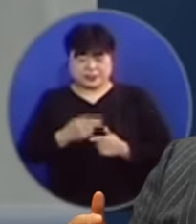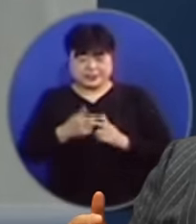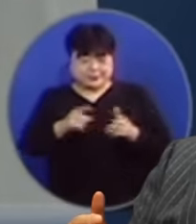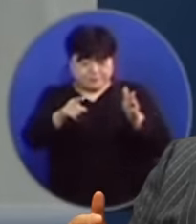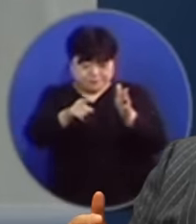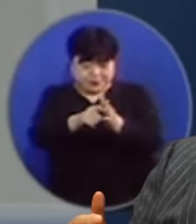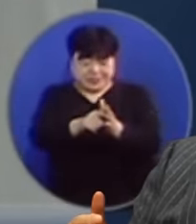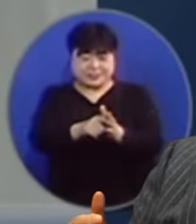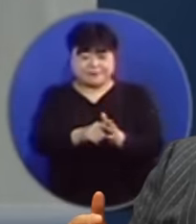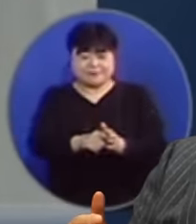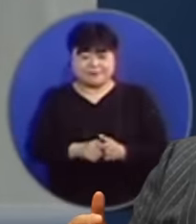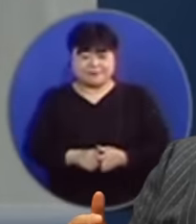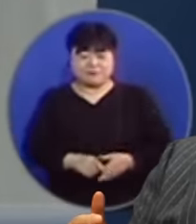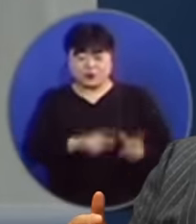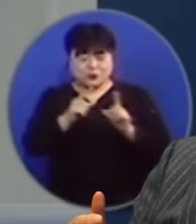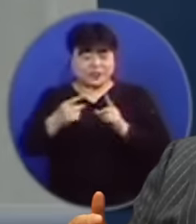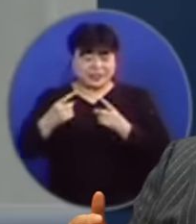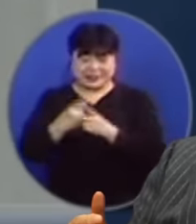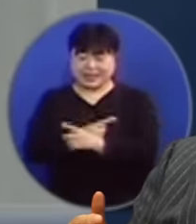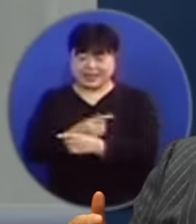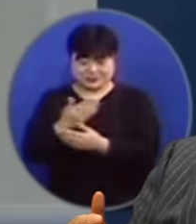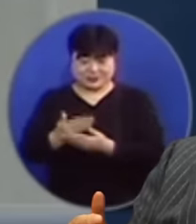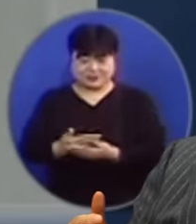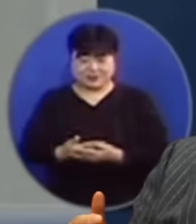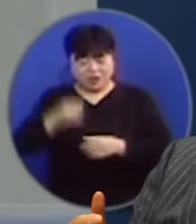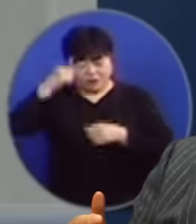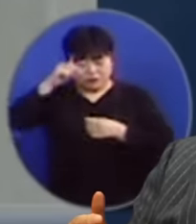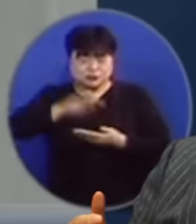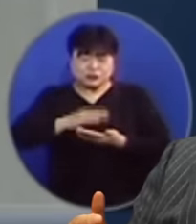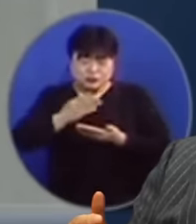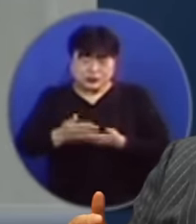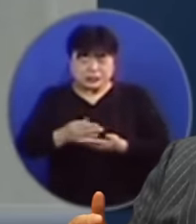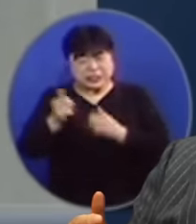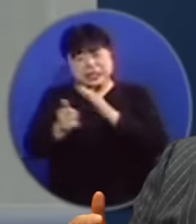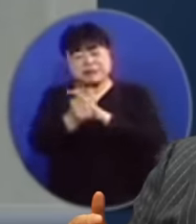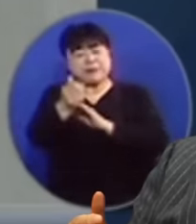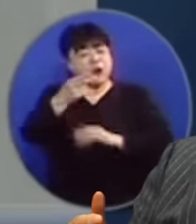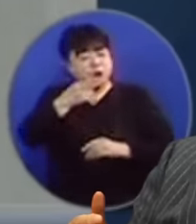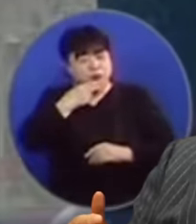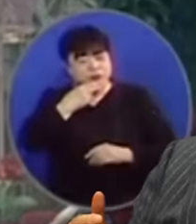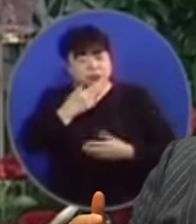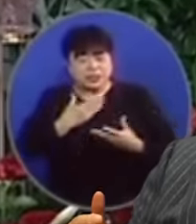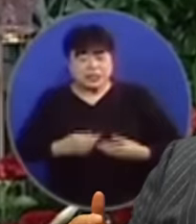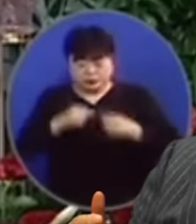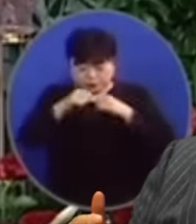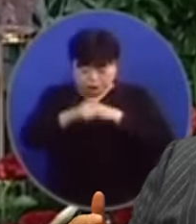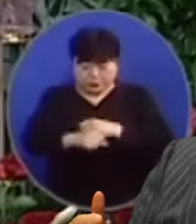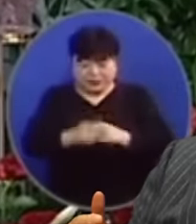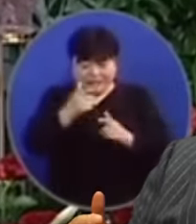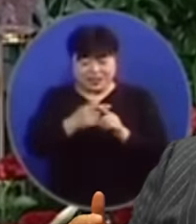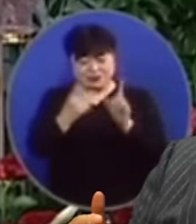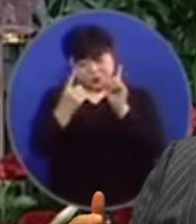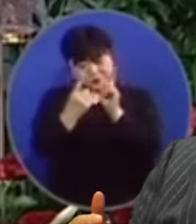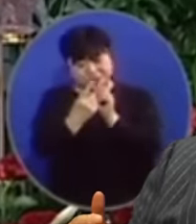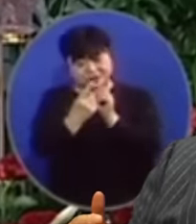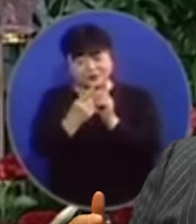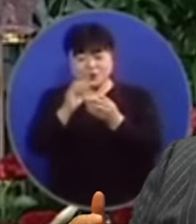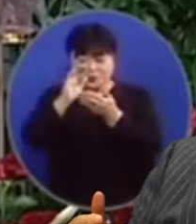인생이 달라졌습니다. 구두수술만 하고 있으니까 희망이 없이 좌절하고 있었는데 예수를 믿고 난